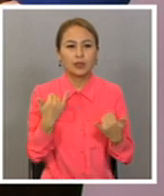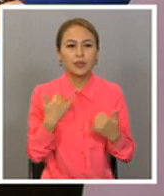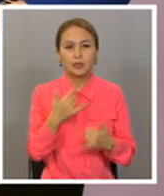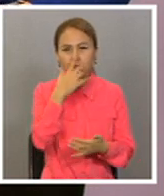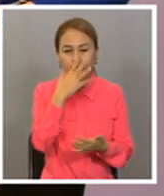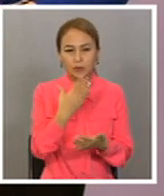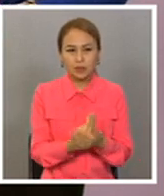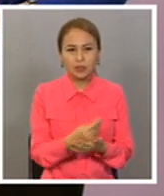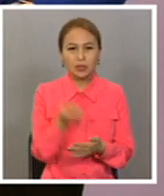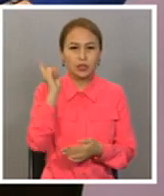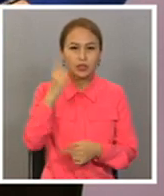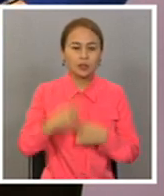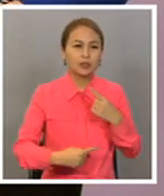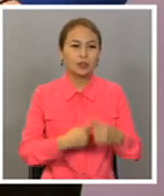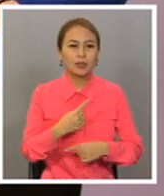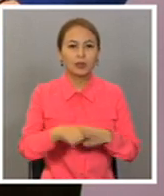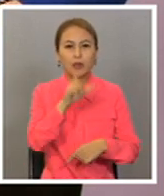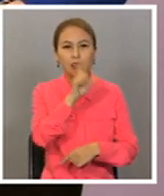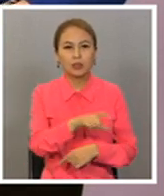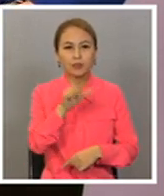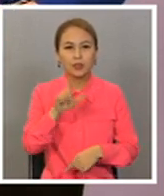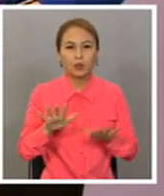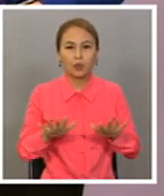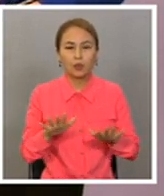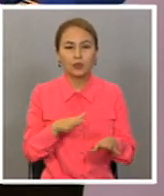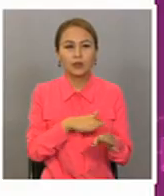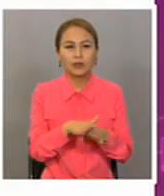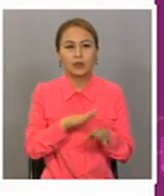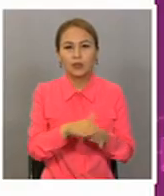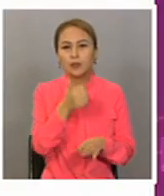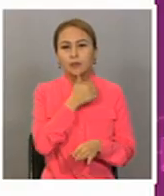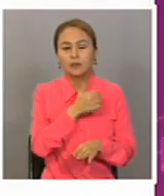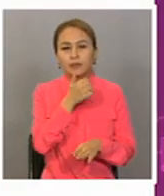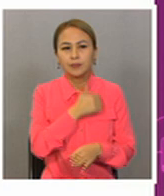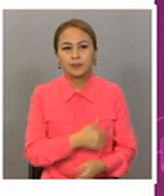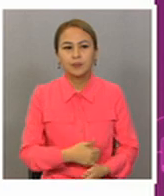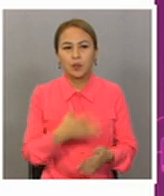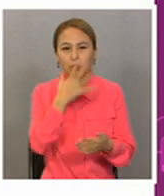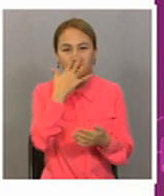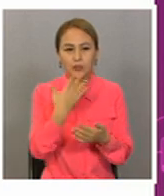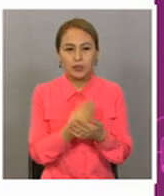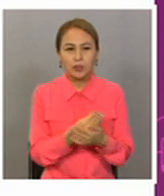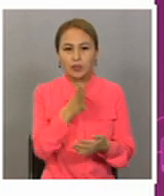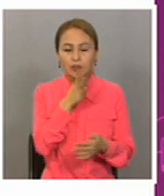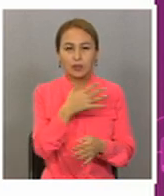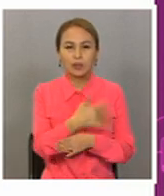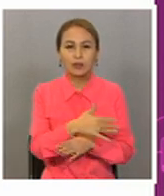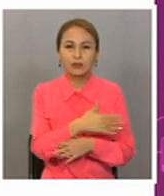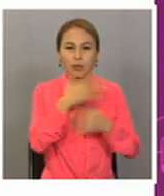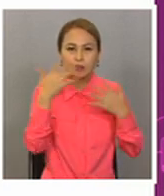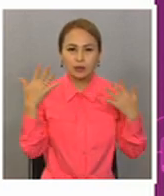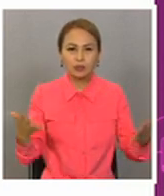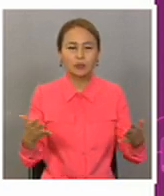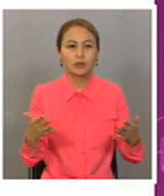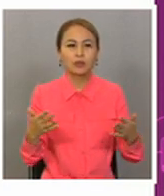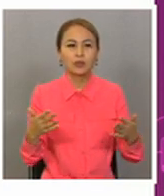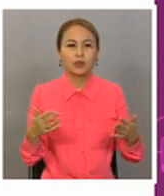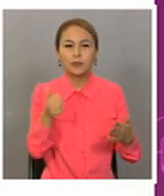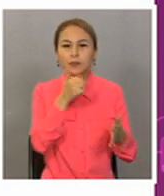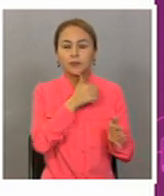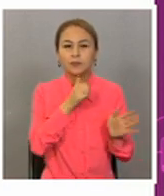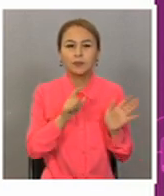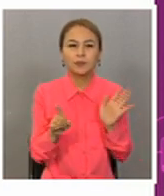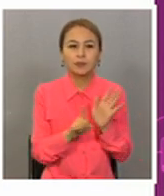өздеріңді ежелгі замандағы адамдардың орнында елестетіңдер. Өздеріңді кең далада, түнде жүрміз деп